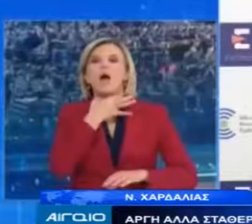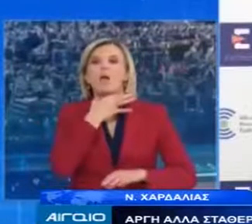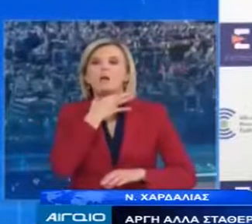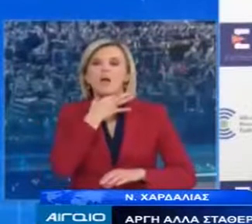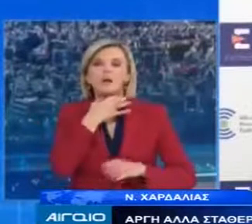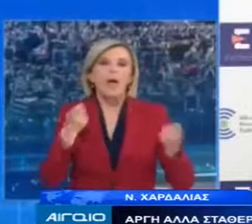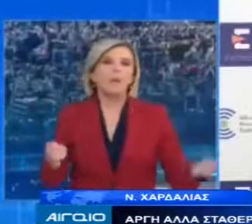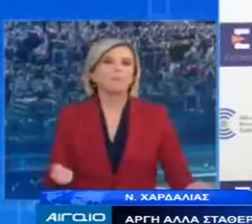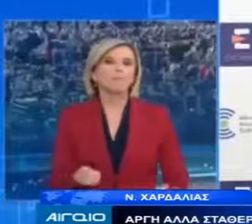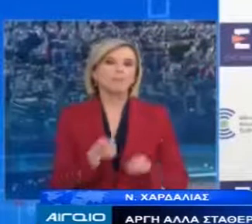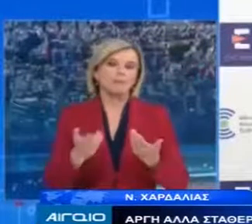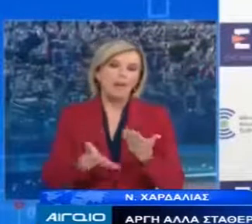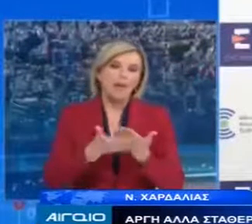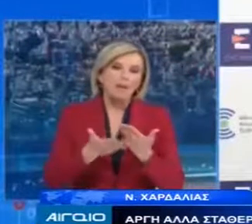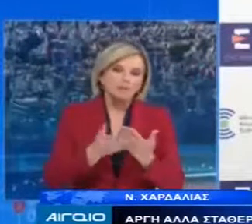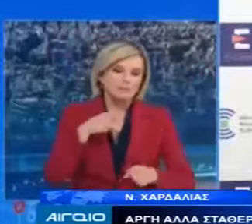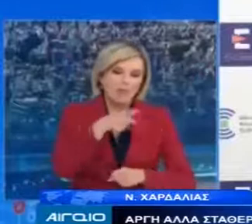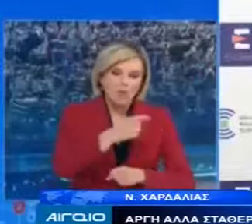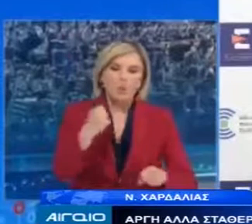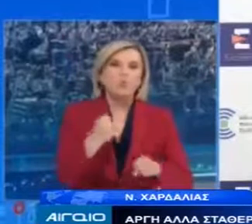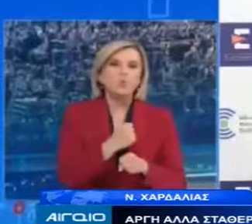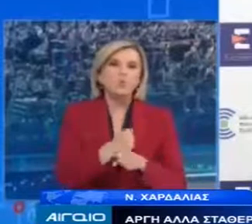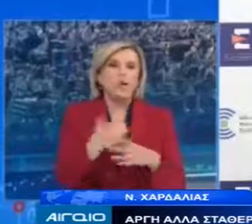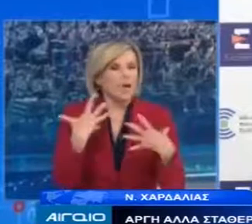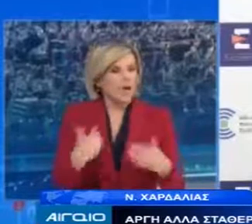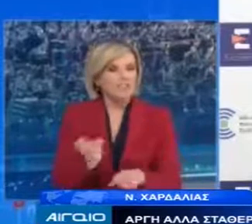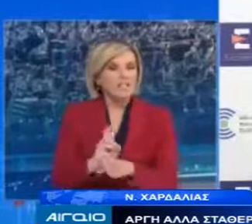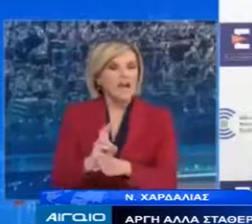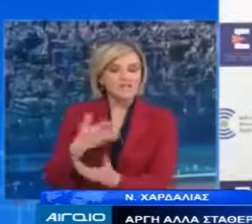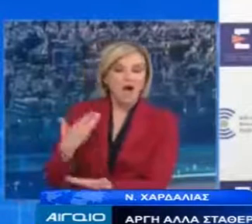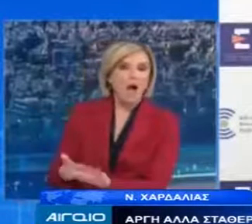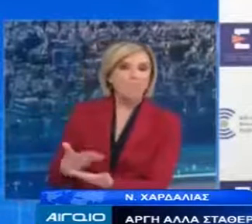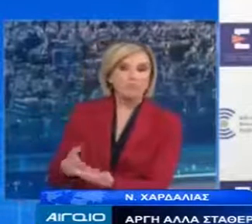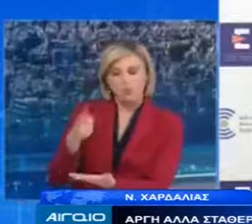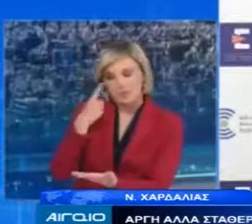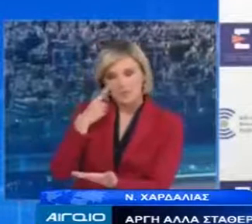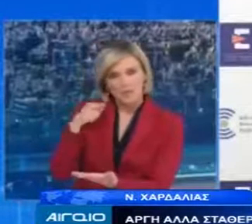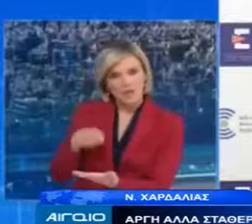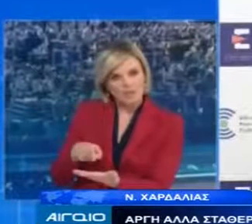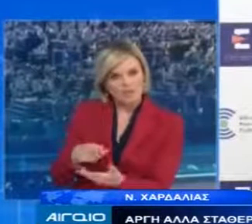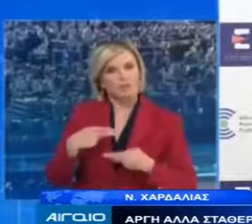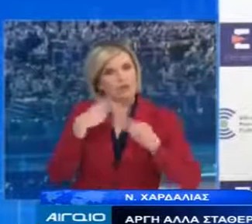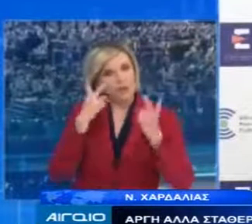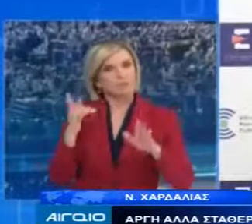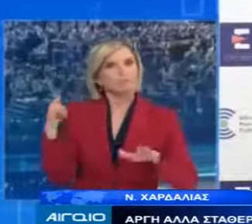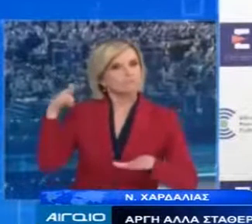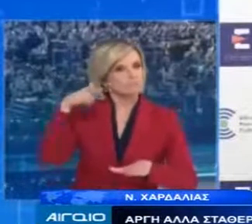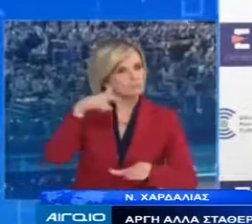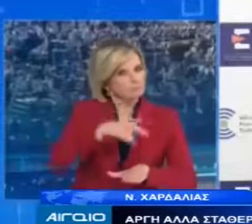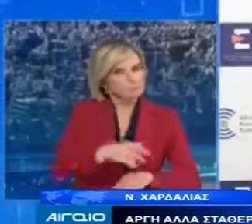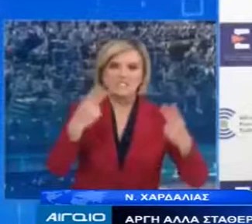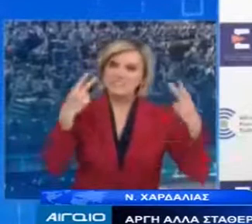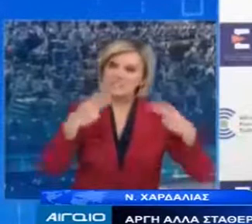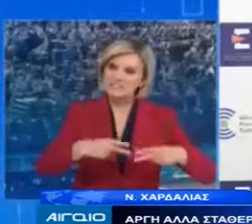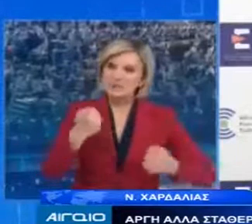αναγκαίες επαγγελματικές και ιατρικές μετακινήσεις που αποδεικνύονται με τα κατάλληλα έγγραφα, δύναται να εισέρχονται στη χώρα και μέσω των συνοριακών